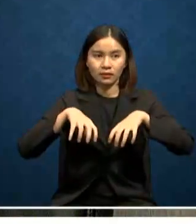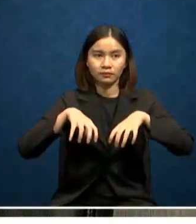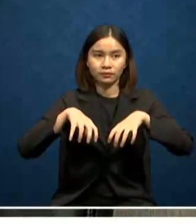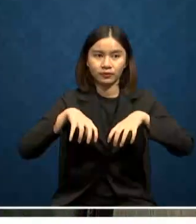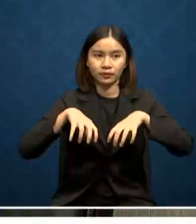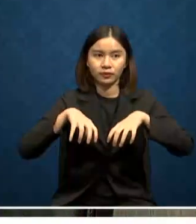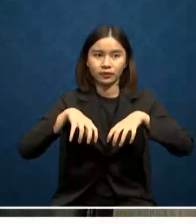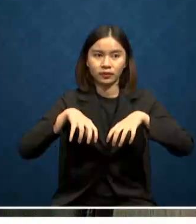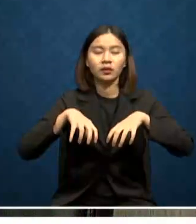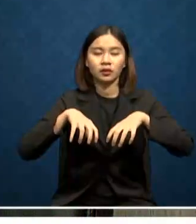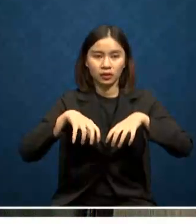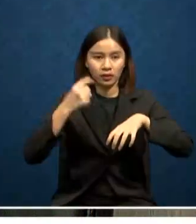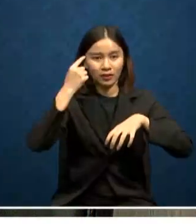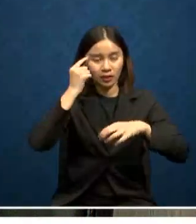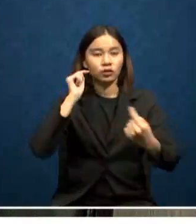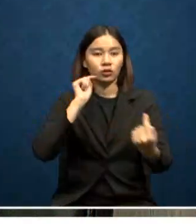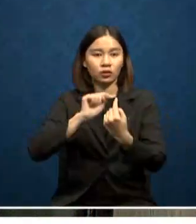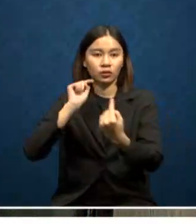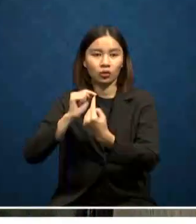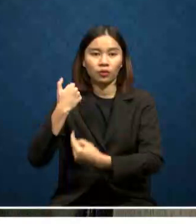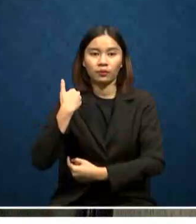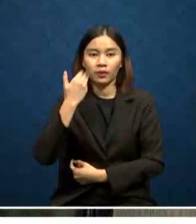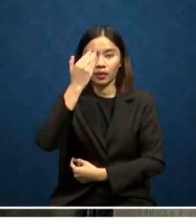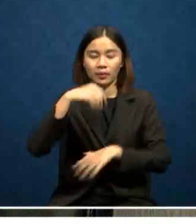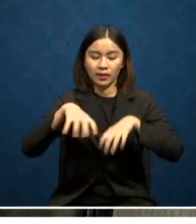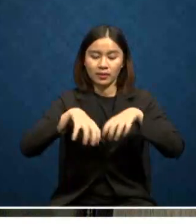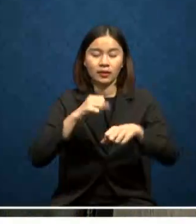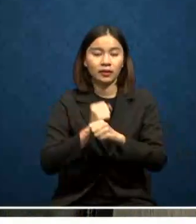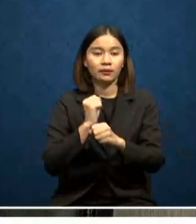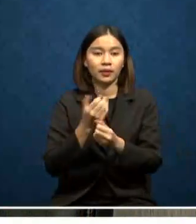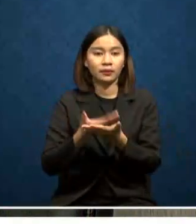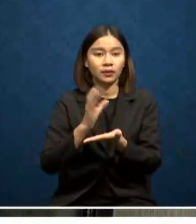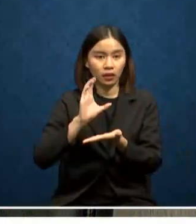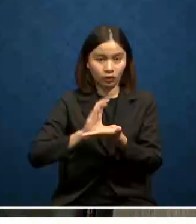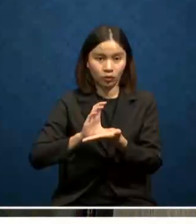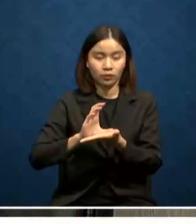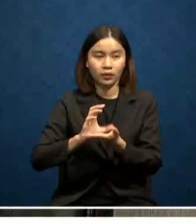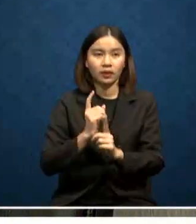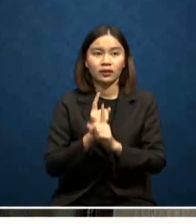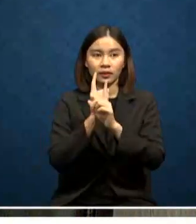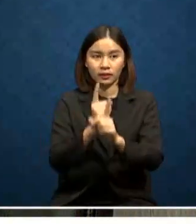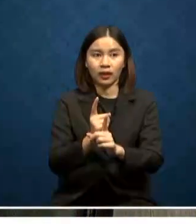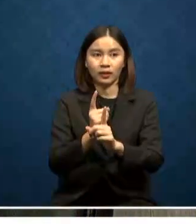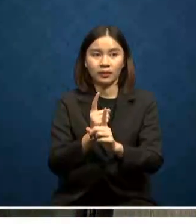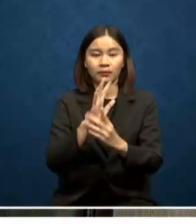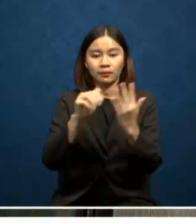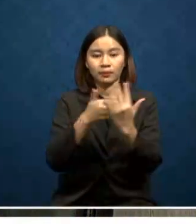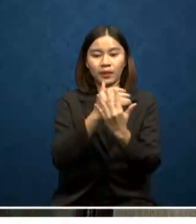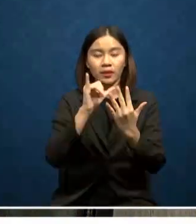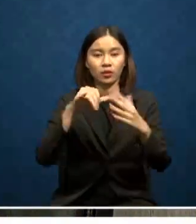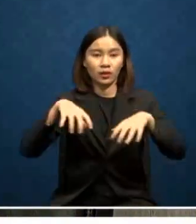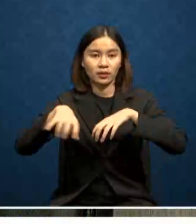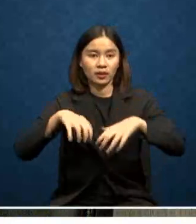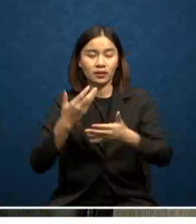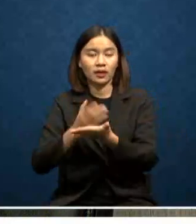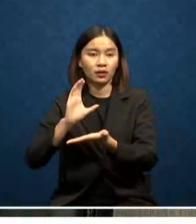จะได้ลงตัวพอสมควรเพราะเป็นการจัดทำงบประมาณตามยุทธศาสตร์การจัดสรรงบ